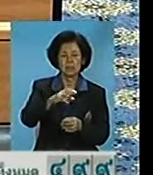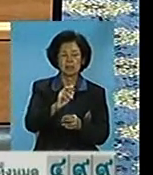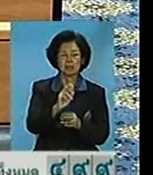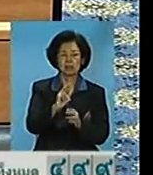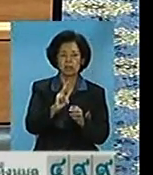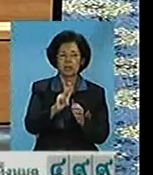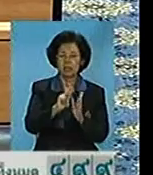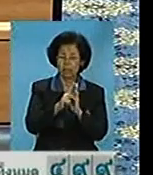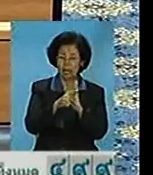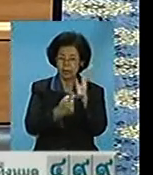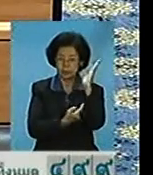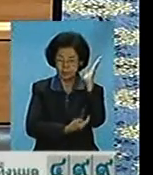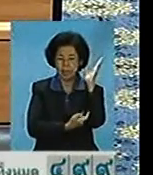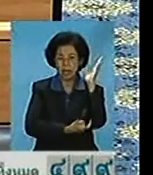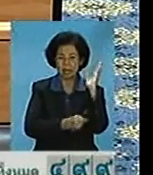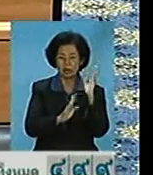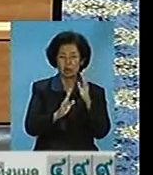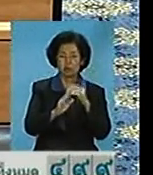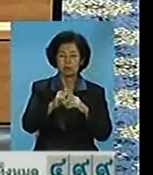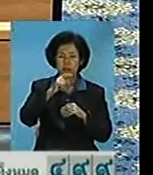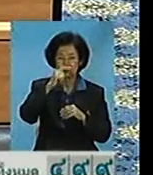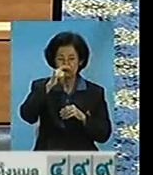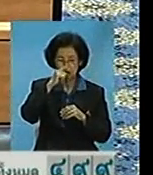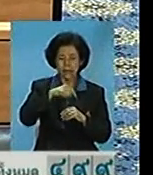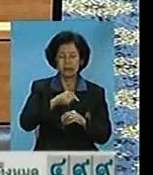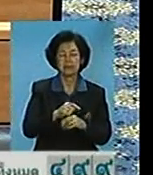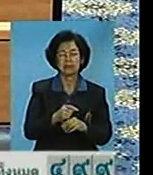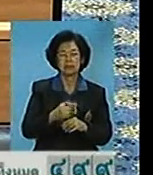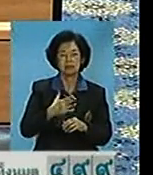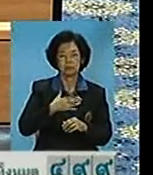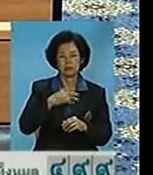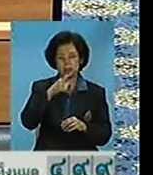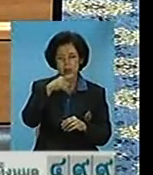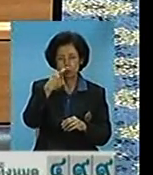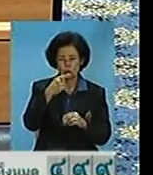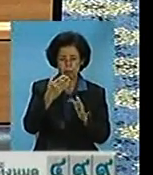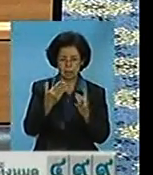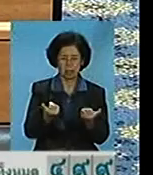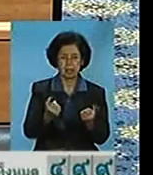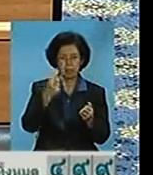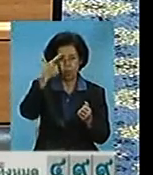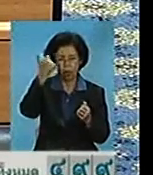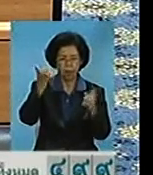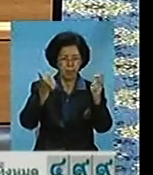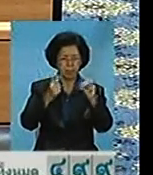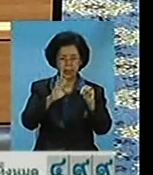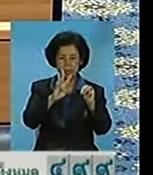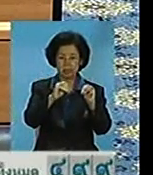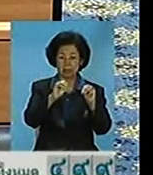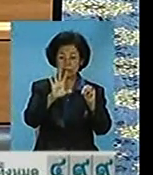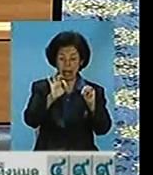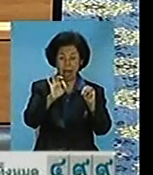ยขึ้นมาท่านประธานครับที่ผมจะเป็นต้องพูดอย่างนี้เพราะมาตรา49เนี่ยผมก็สงวนคำแปรย